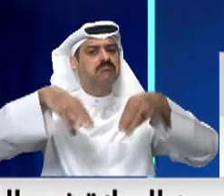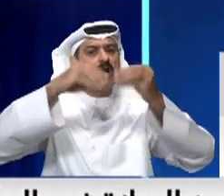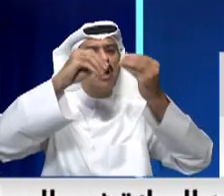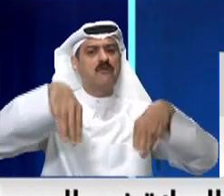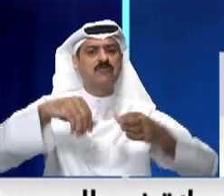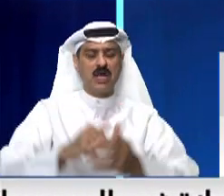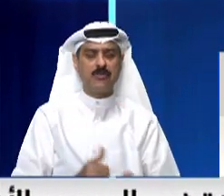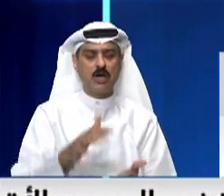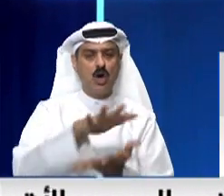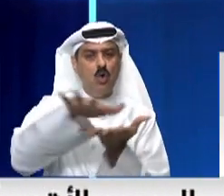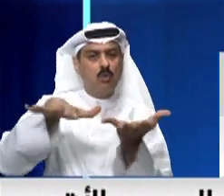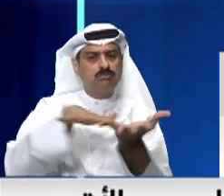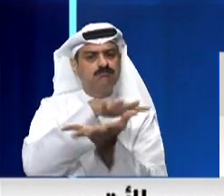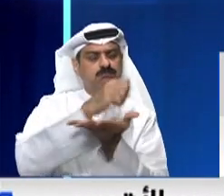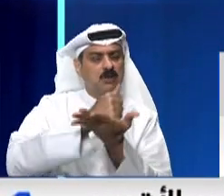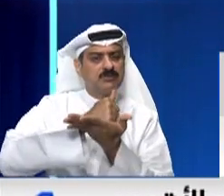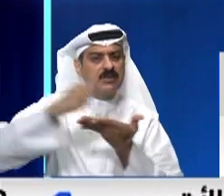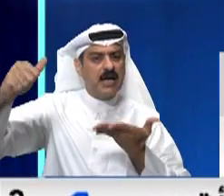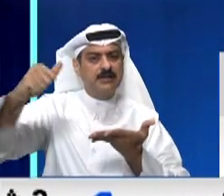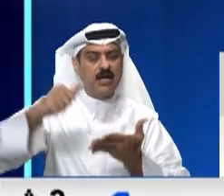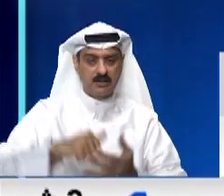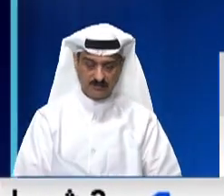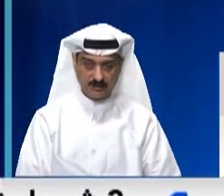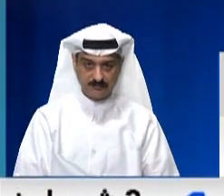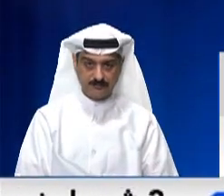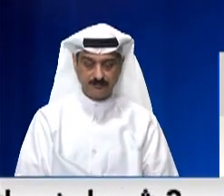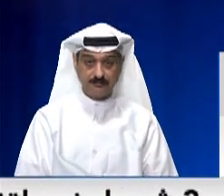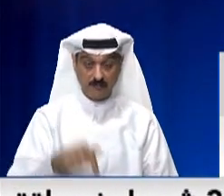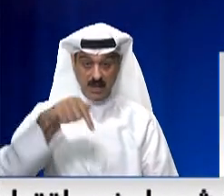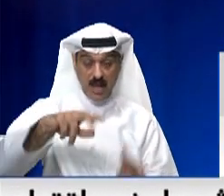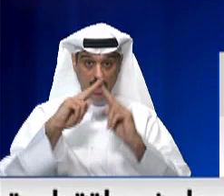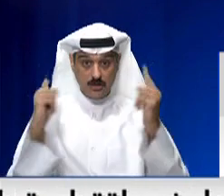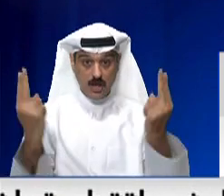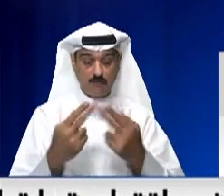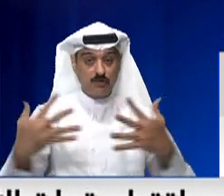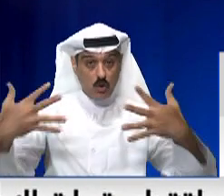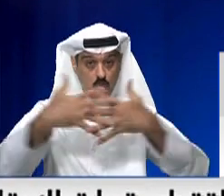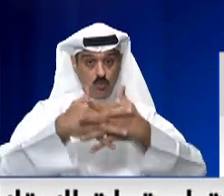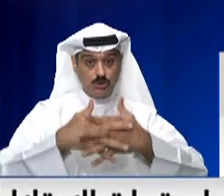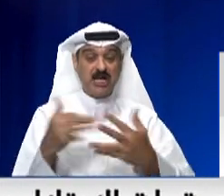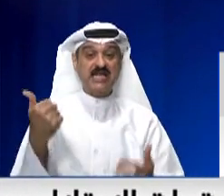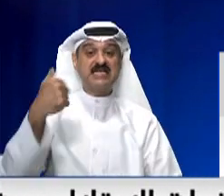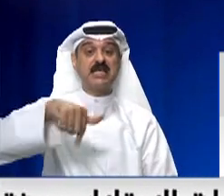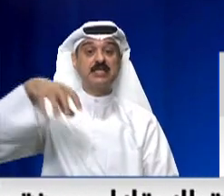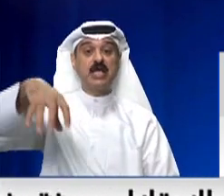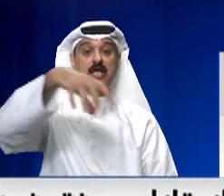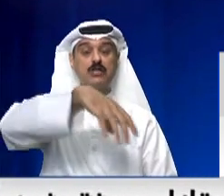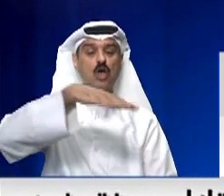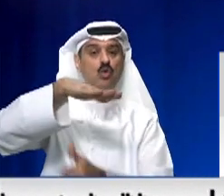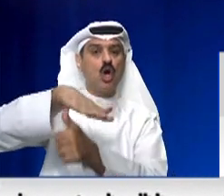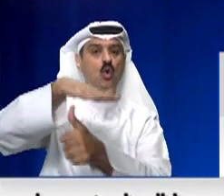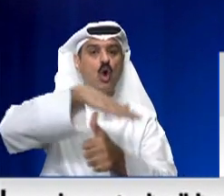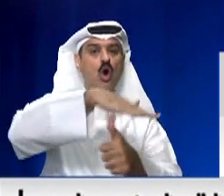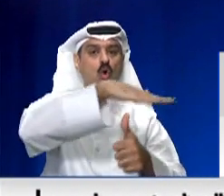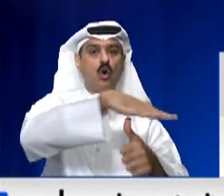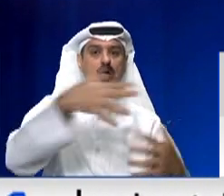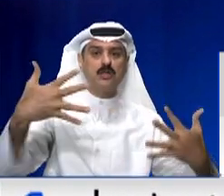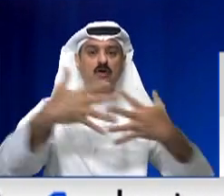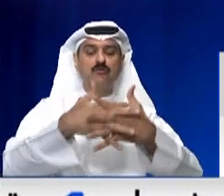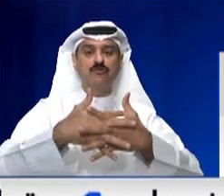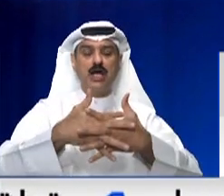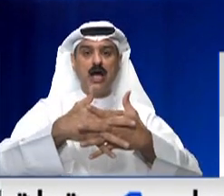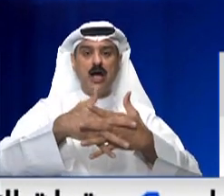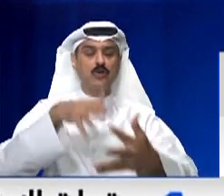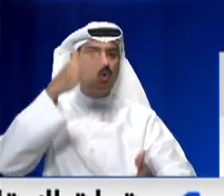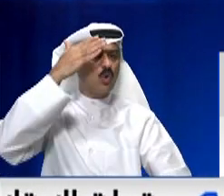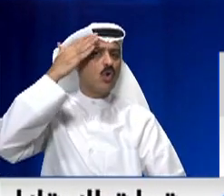التحديات. هذا وشارك في المنتدى أكثر من 60 دولة ونخبة من القادة السياسيين ورجال الأعمال